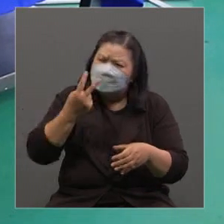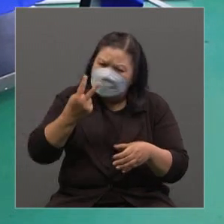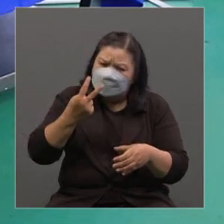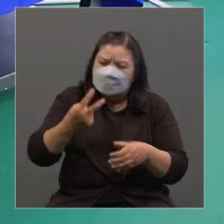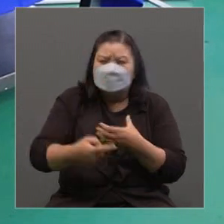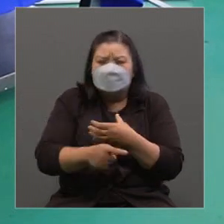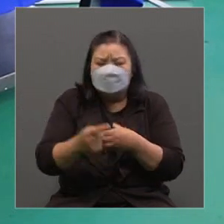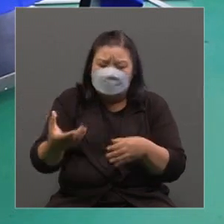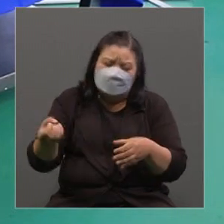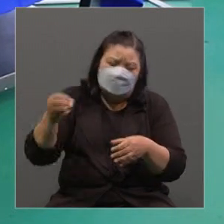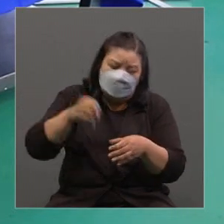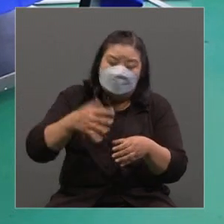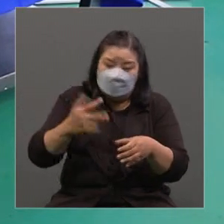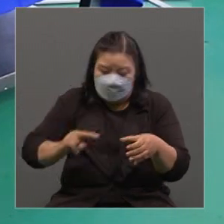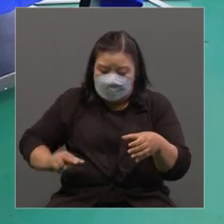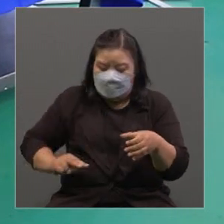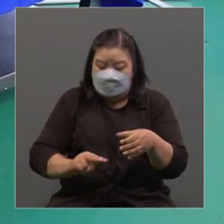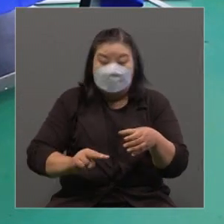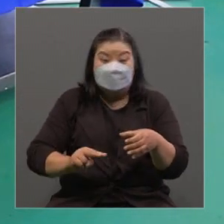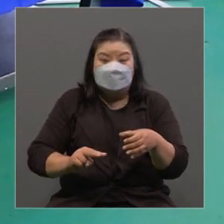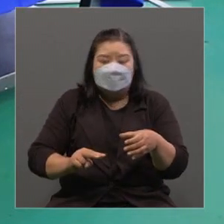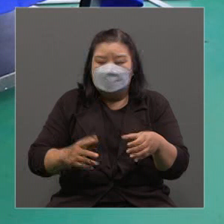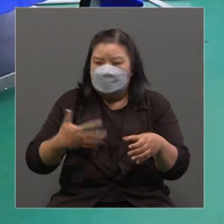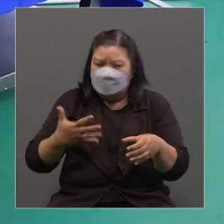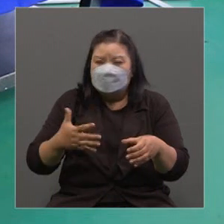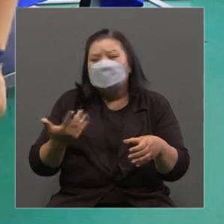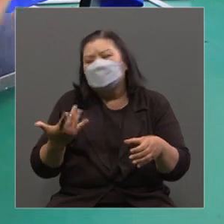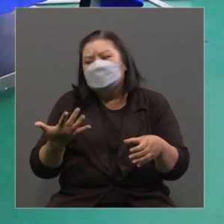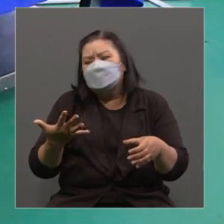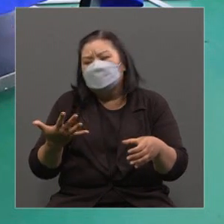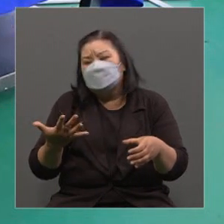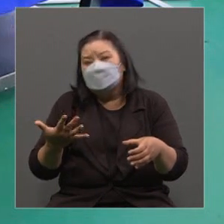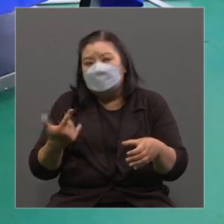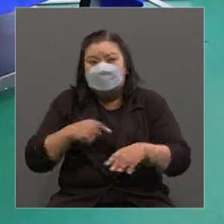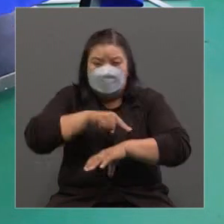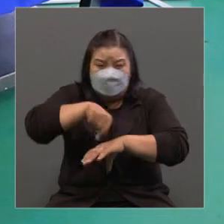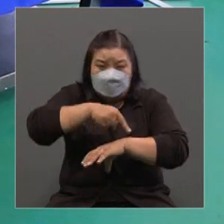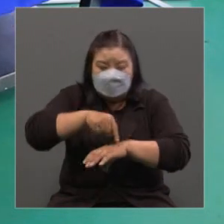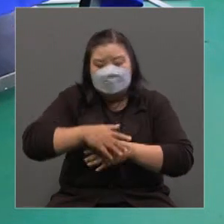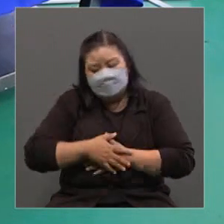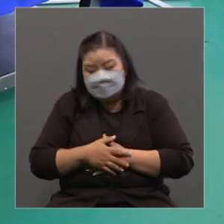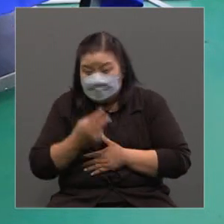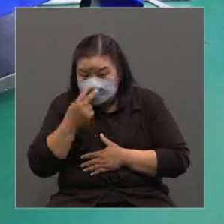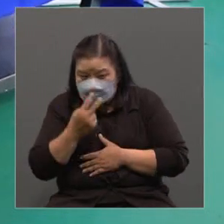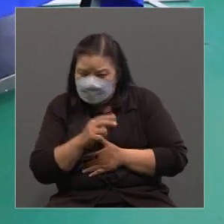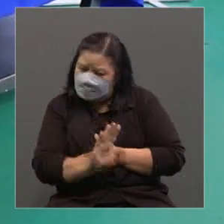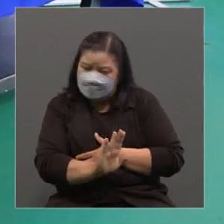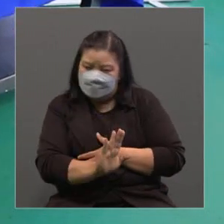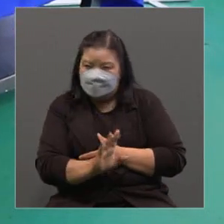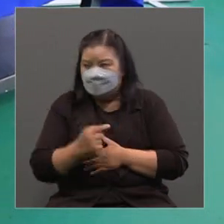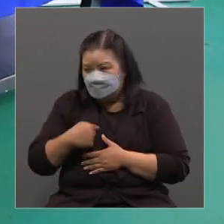มโดยเสียบหม้อหุงข้าวทิ้งไว้ครับผมเราได้เจอปัญหาครับถึงแล้วเราก็ได้ไปศึกษา